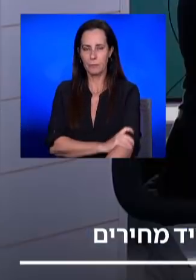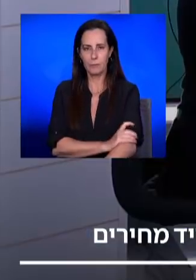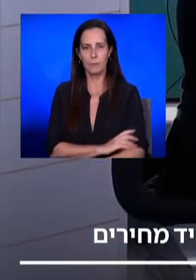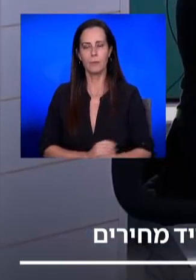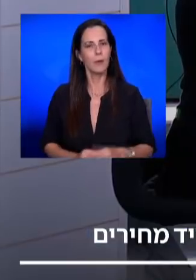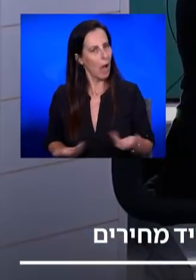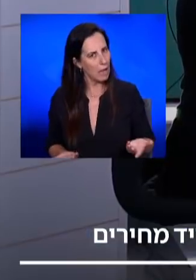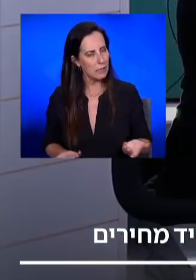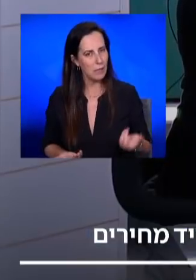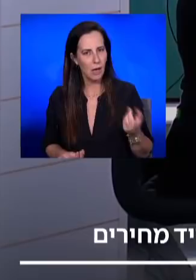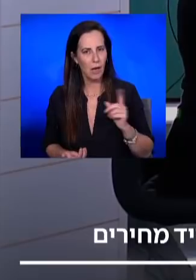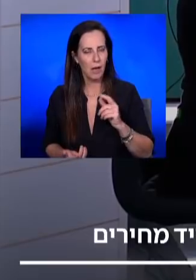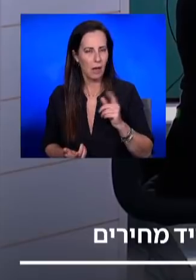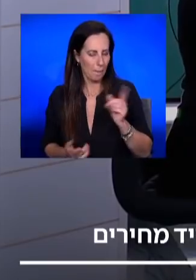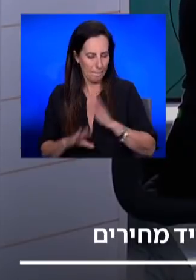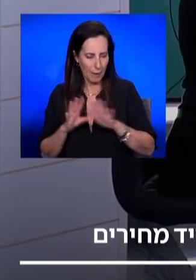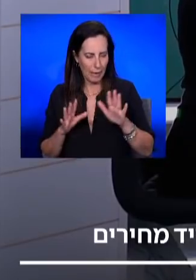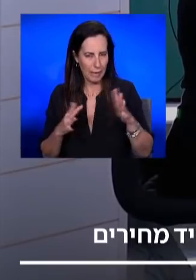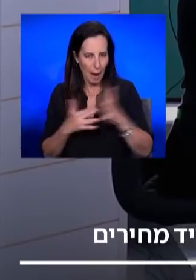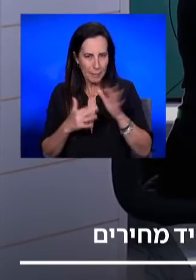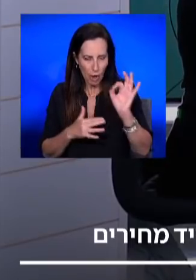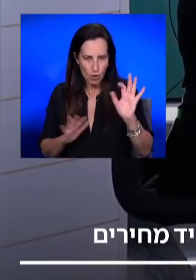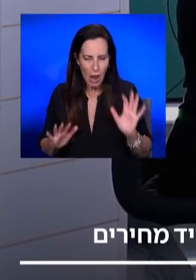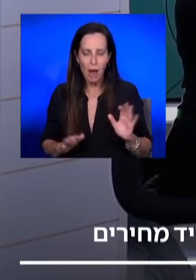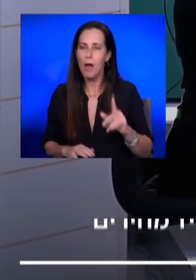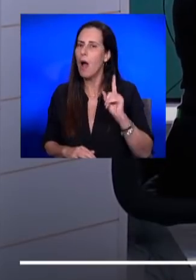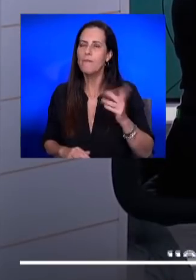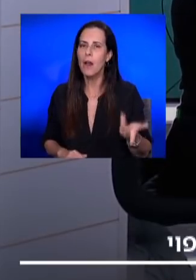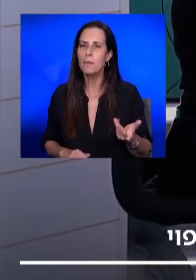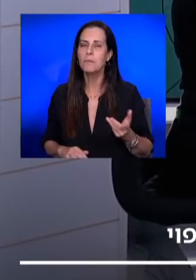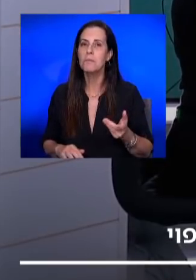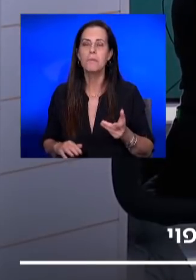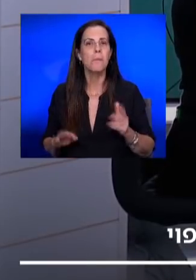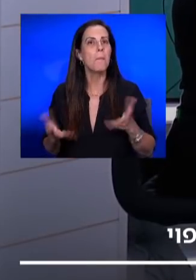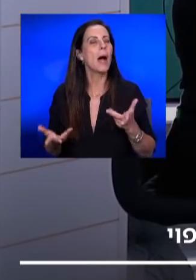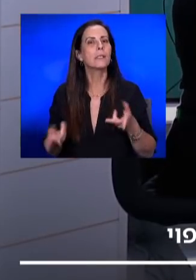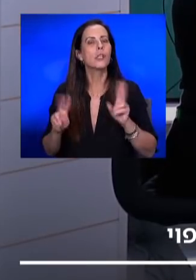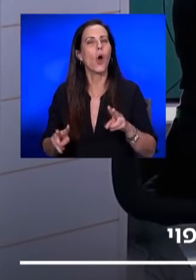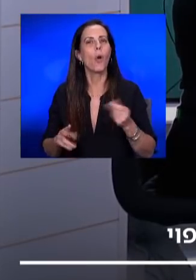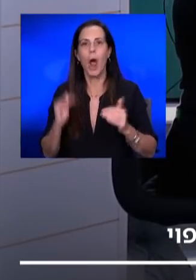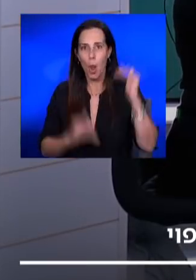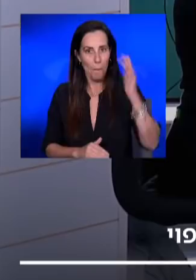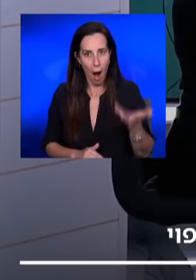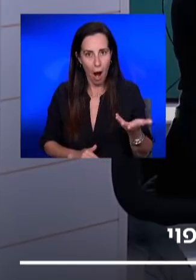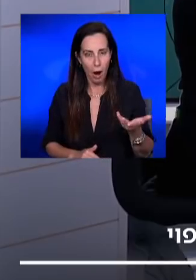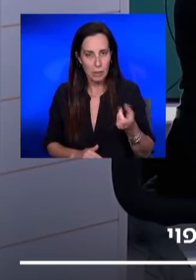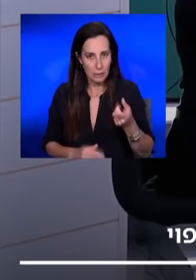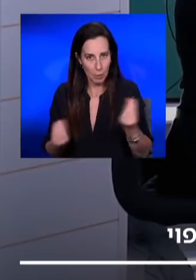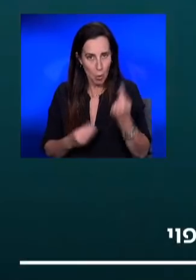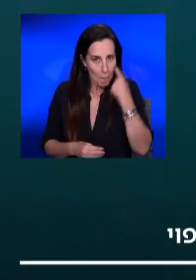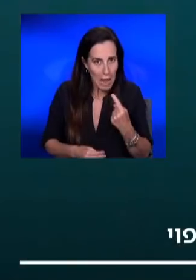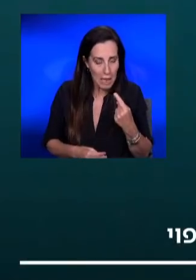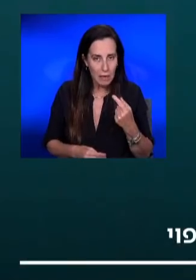אז לא ניכנס לפרטי הבדיקה הספציפית, אבל עד כדי מה זה יכול לעלות? זה יכולה להיות עבירה פלילית?